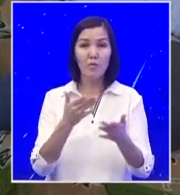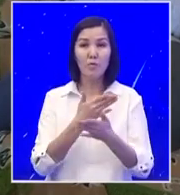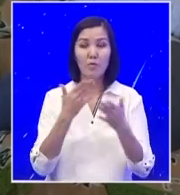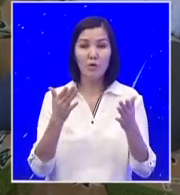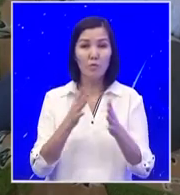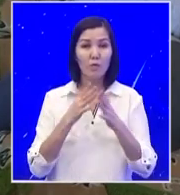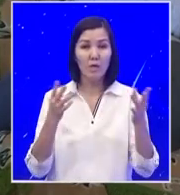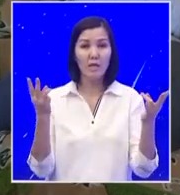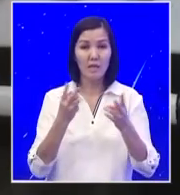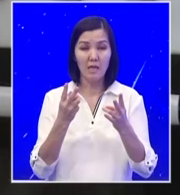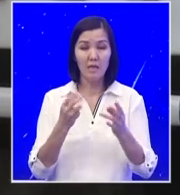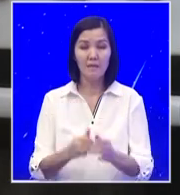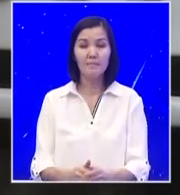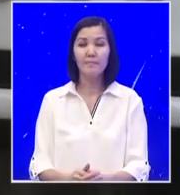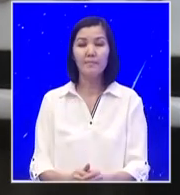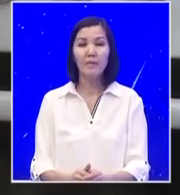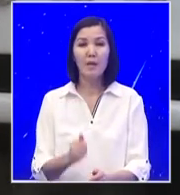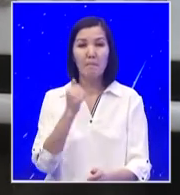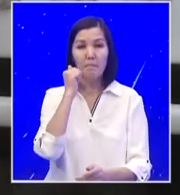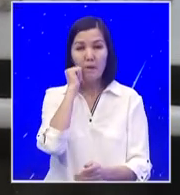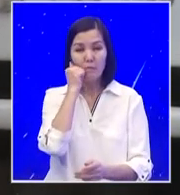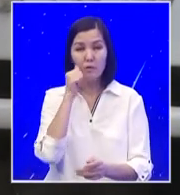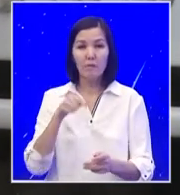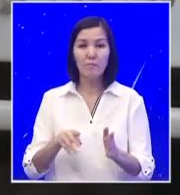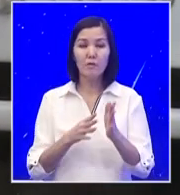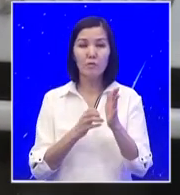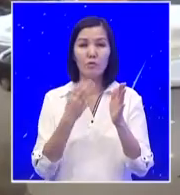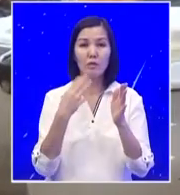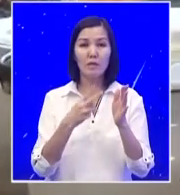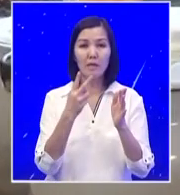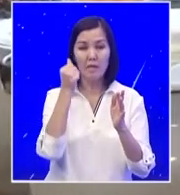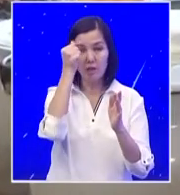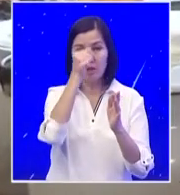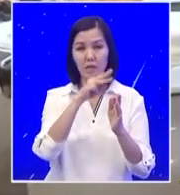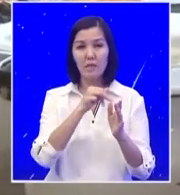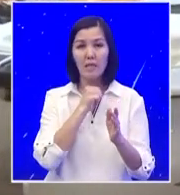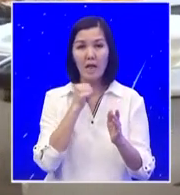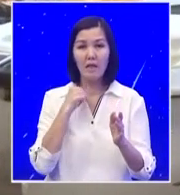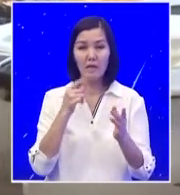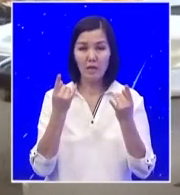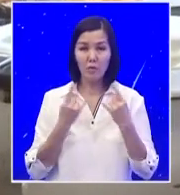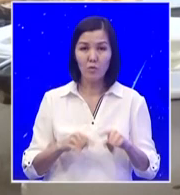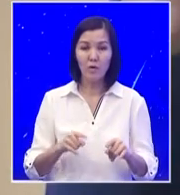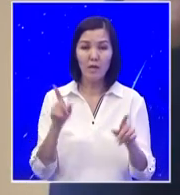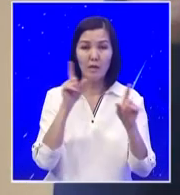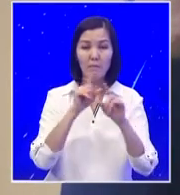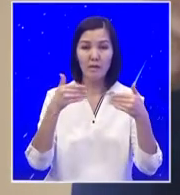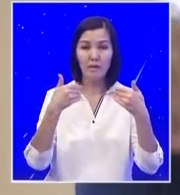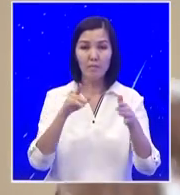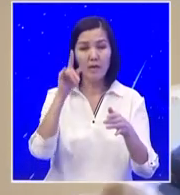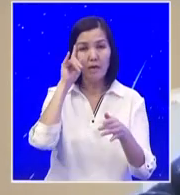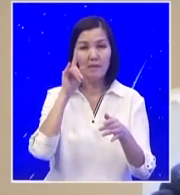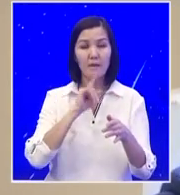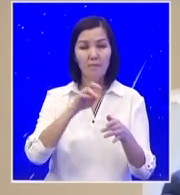осы. Сарахан Мұрқаева 1942 жылы Талғар ауданында дүние келген. Мектепті бітірген соң Қазақ